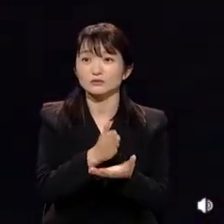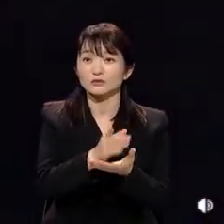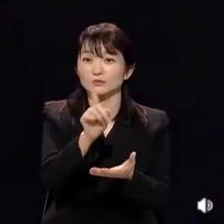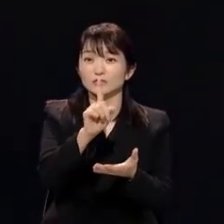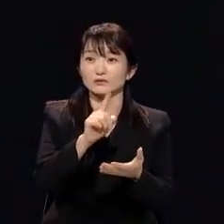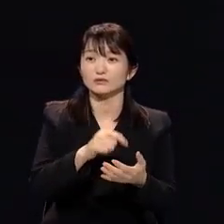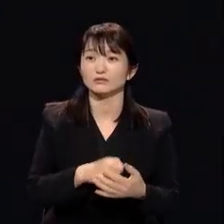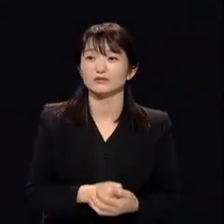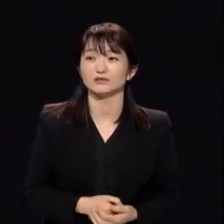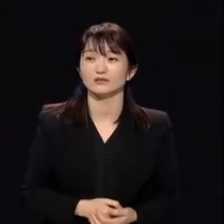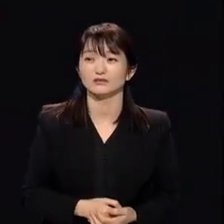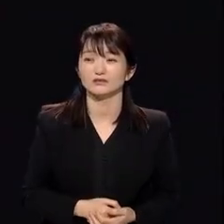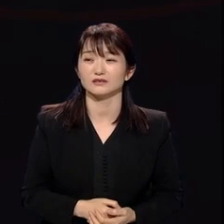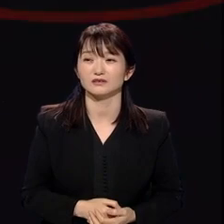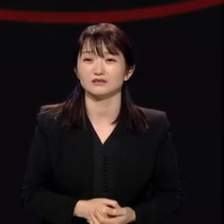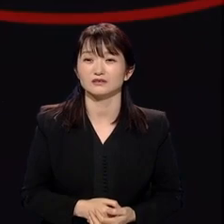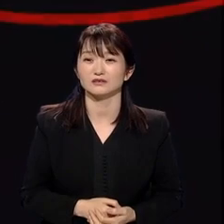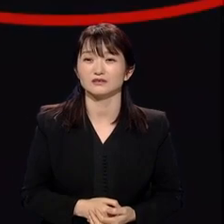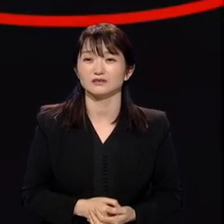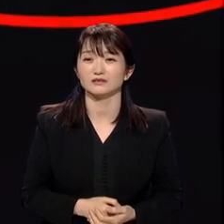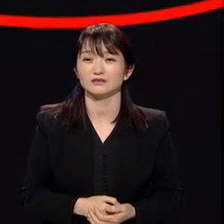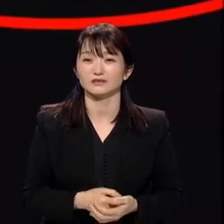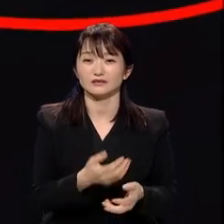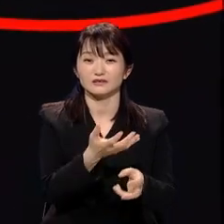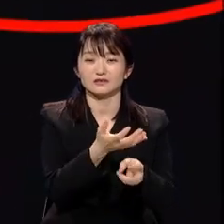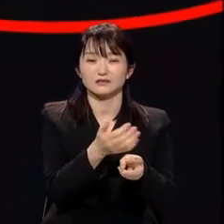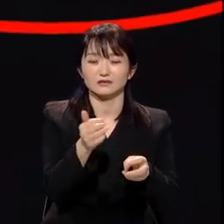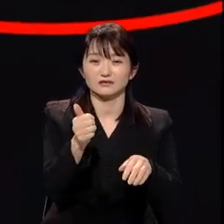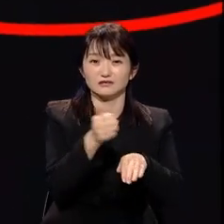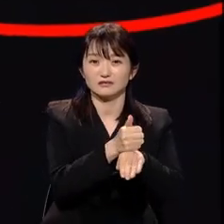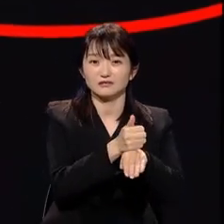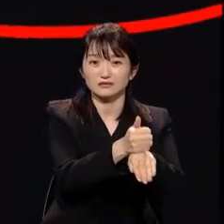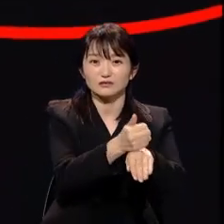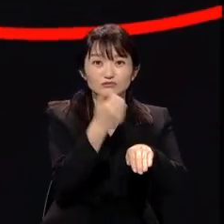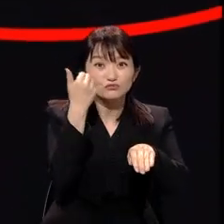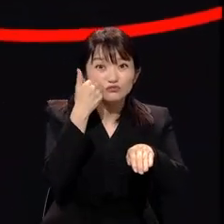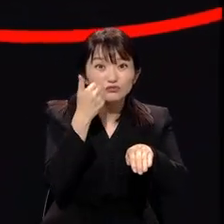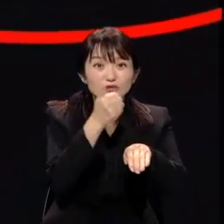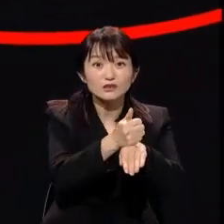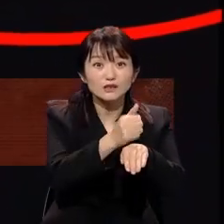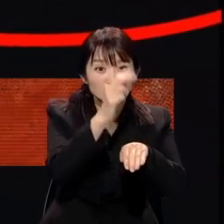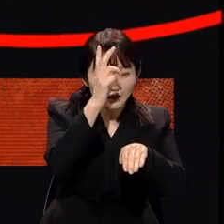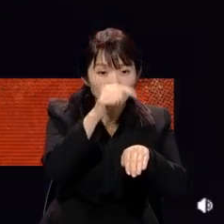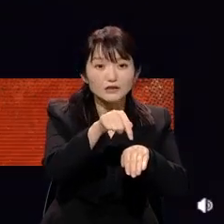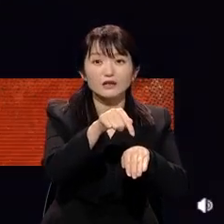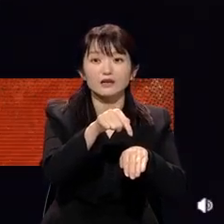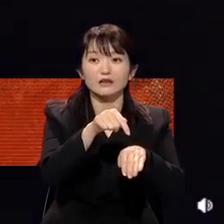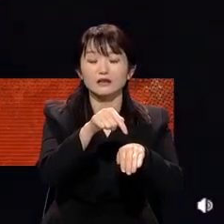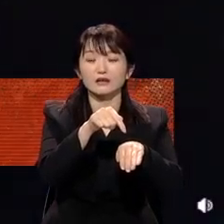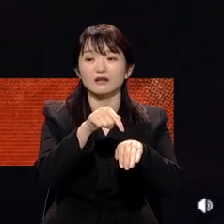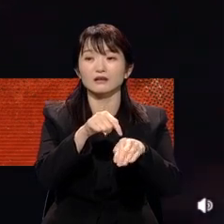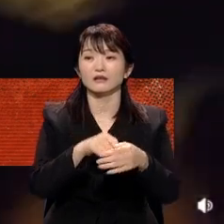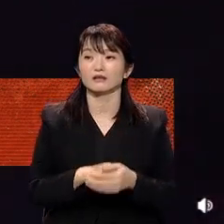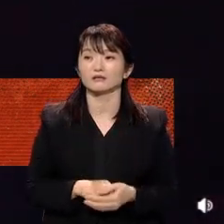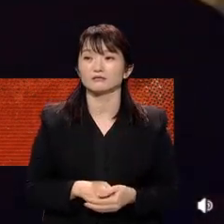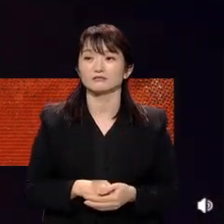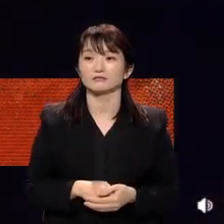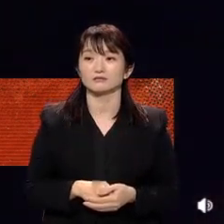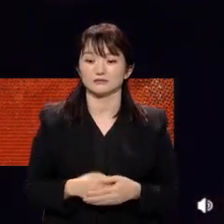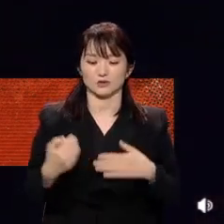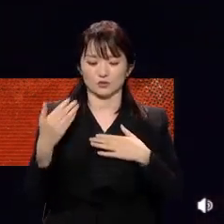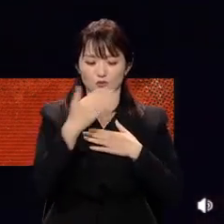네, 놀라지 마십시오. 뭐 하는 사람들일까요? 정말 충격적이게도 범인은 바로 경찰이었습니다. 네, 천천히 보니